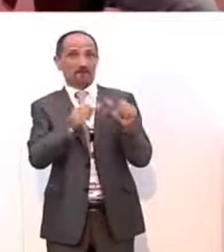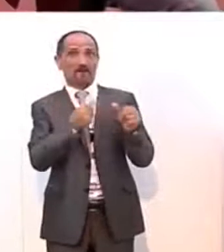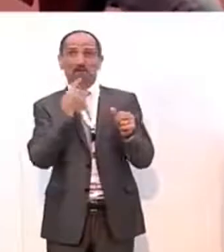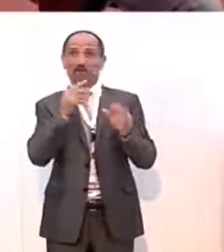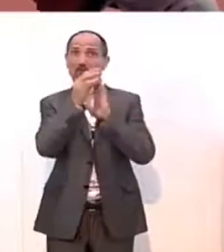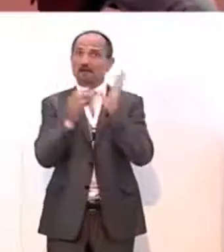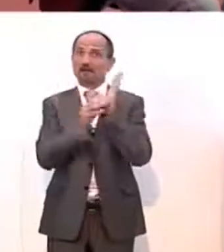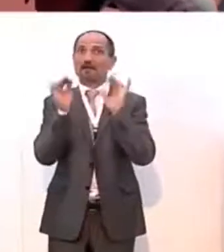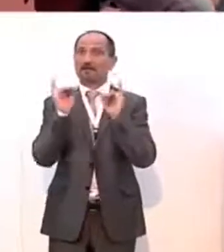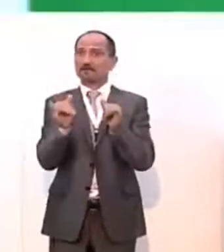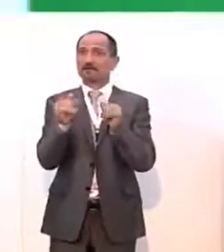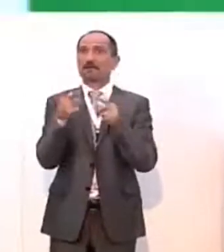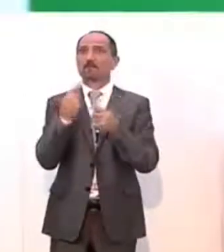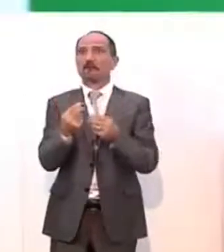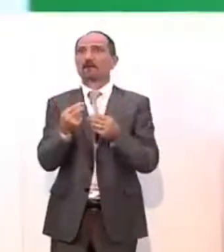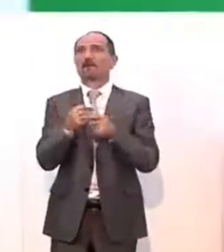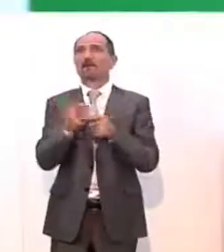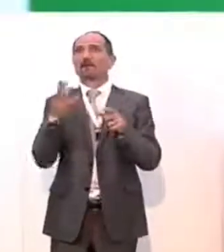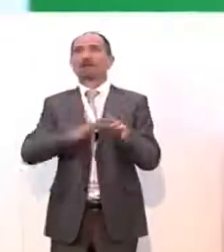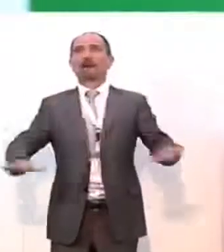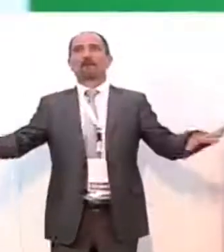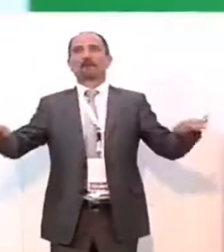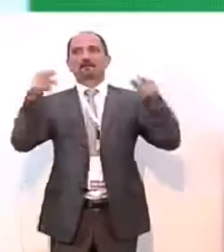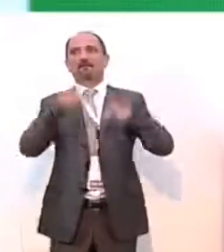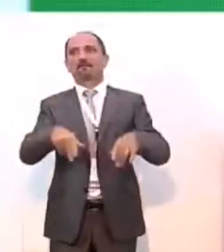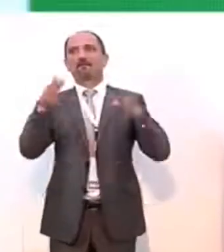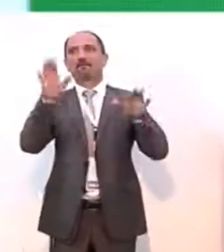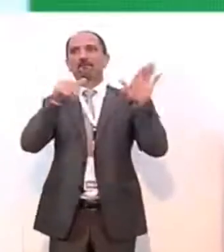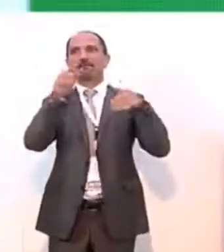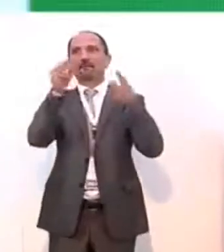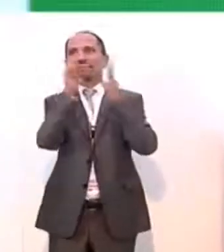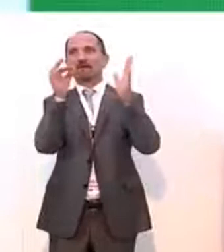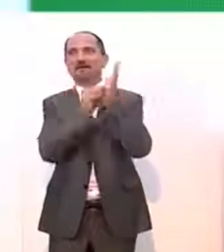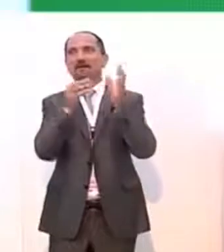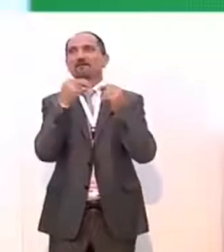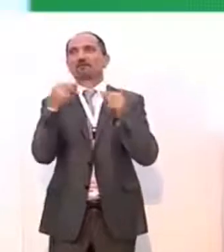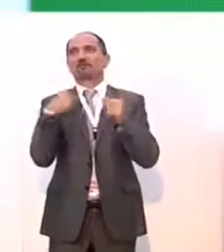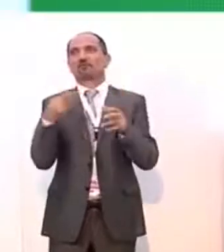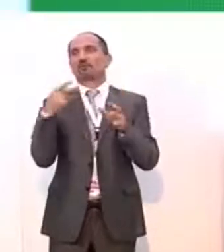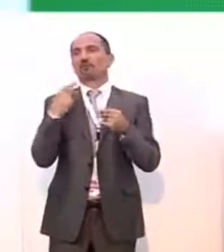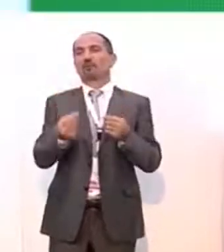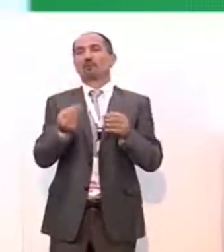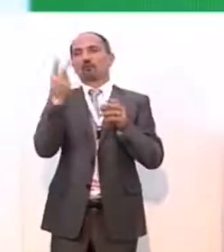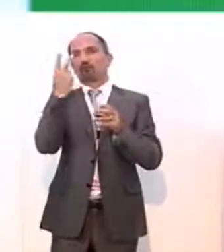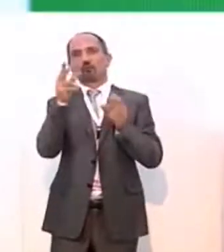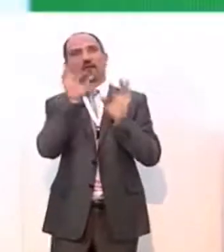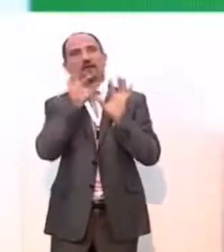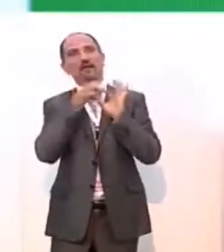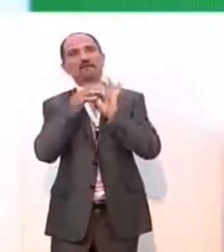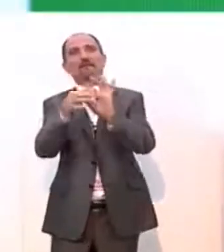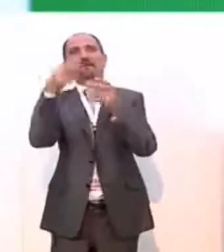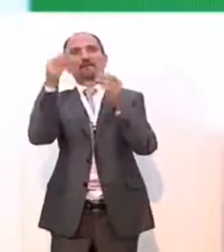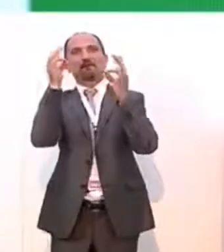i dati, ma io non vorrei ammorbare la platea richiamando i dati, solo facendo due riferimenti ben